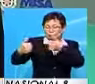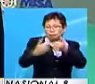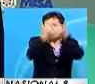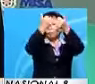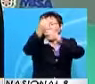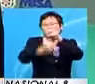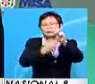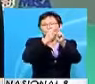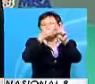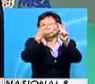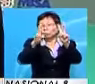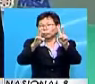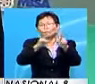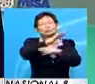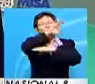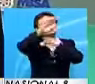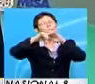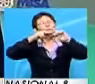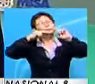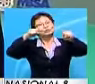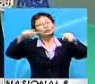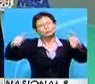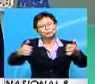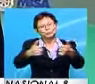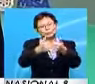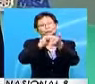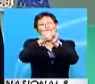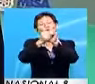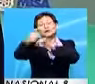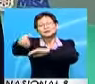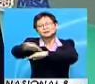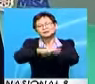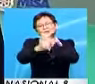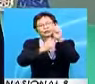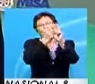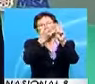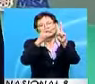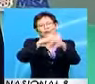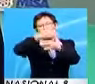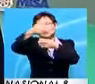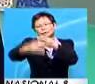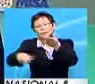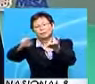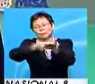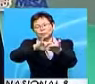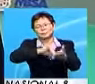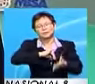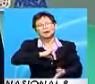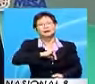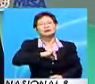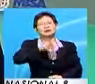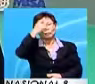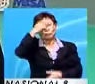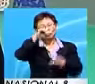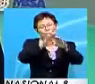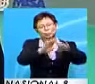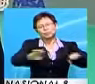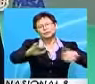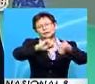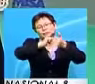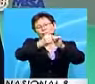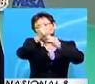tahun hadapan? Segalanya bakal terjawab dalam Sukan SEA 2017. Sekian laporan daripada saya, Syafiq Jalil untuk Berita